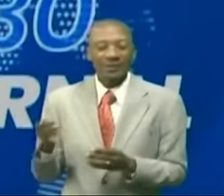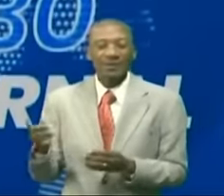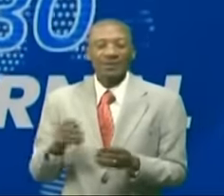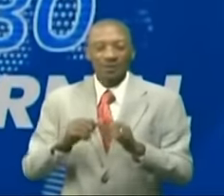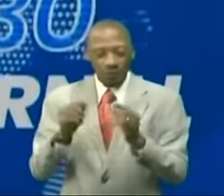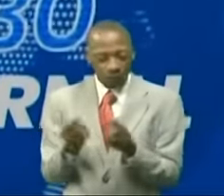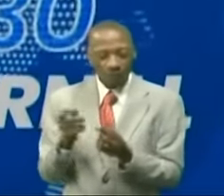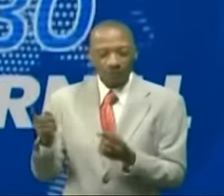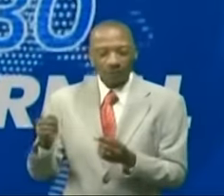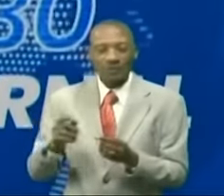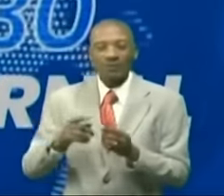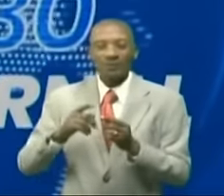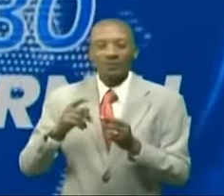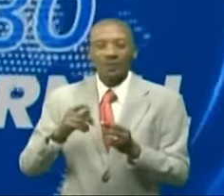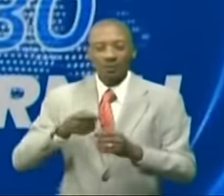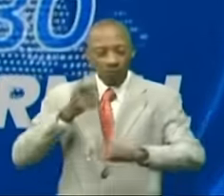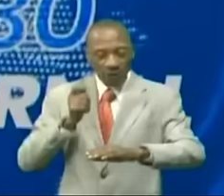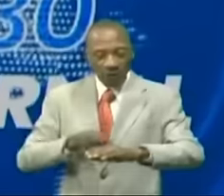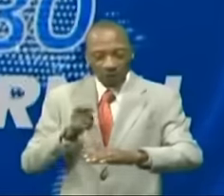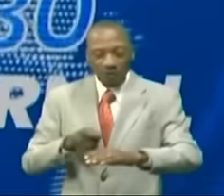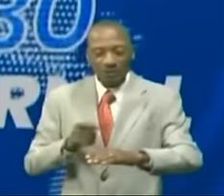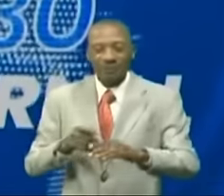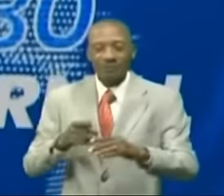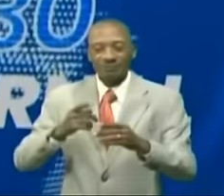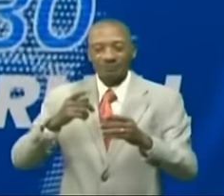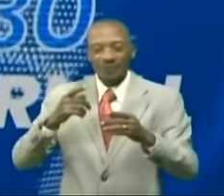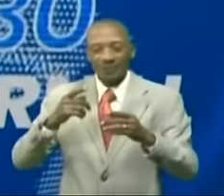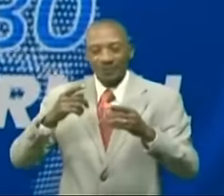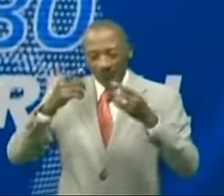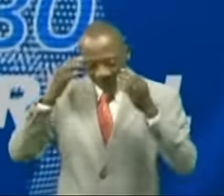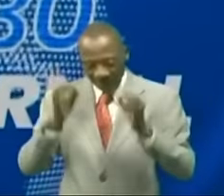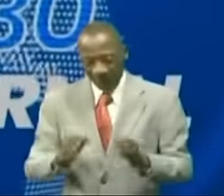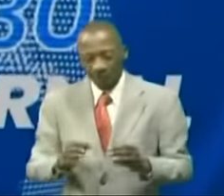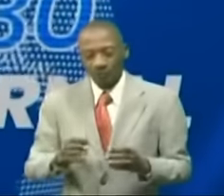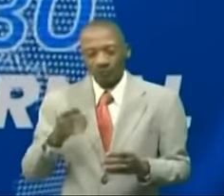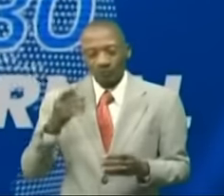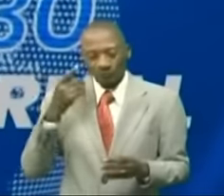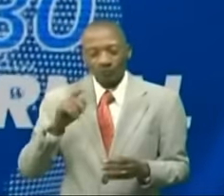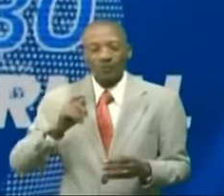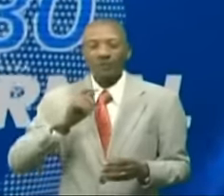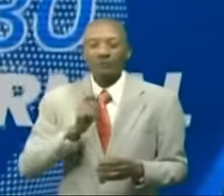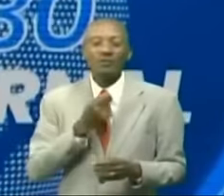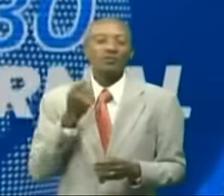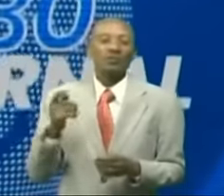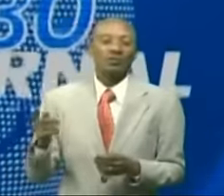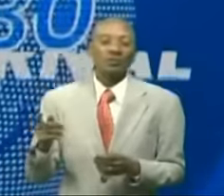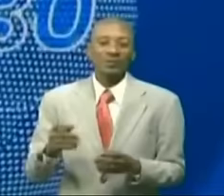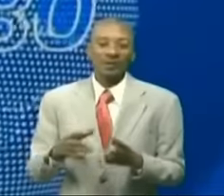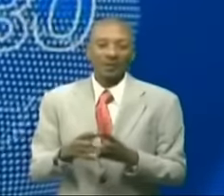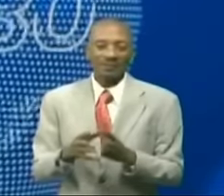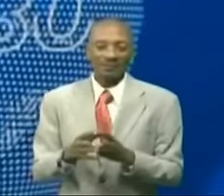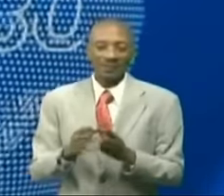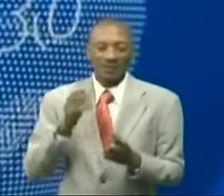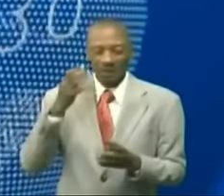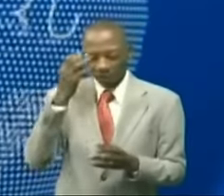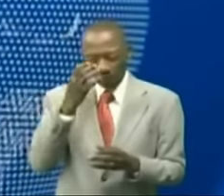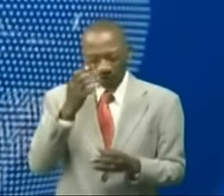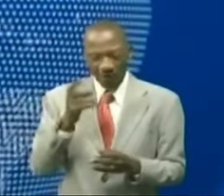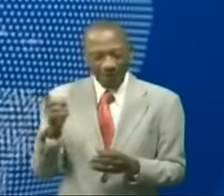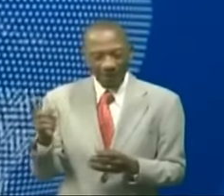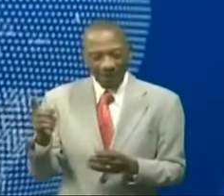ministre de l'Intérieur, ont signé officiellement le cadre organique de l'inspection générale de la territoriale. Ce cadre, oui, permettra